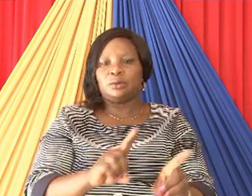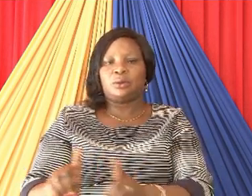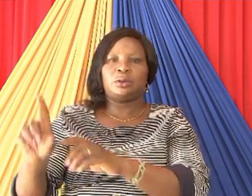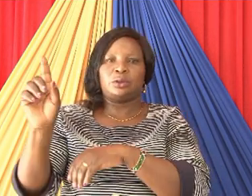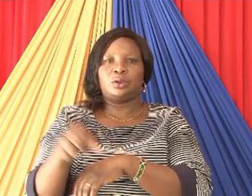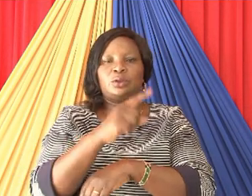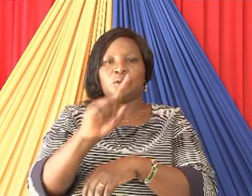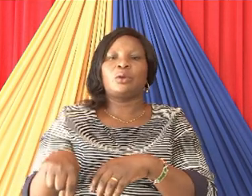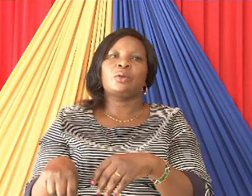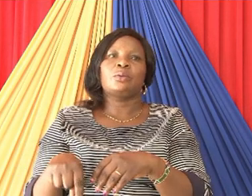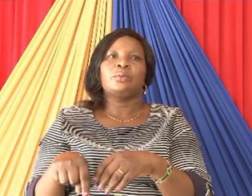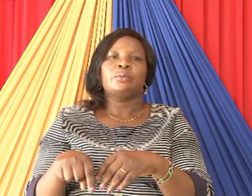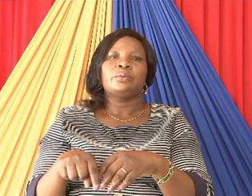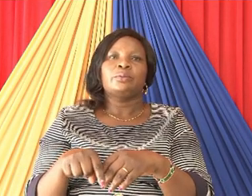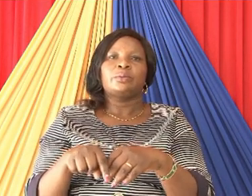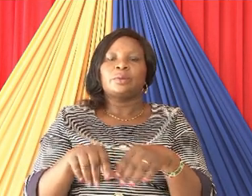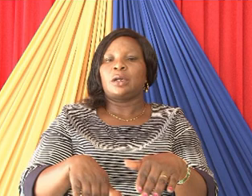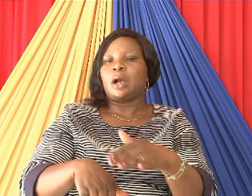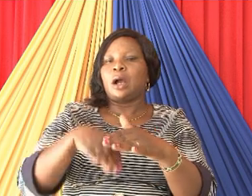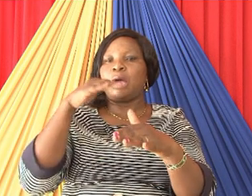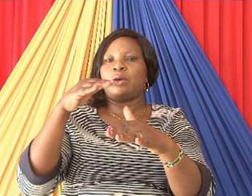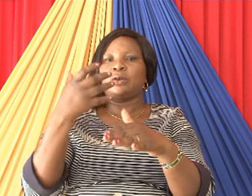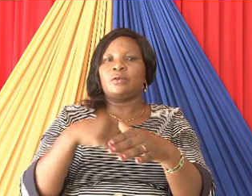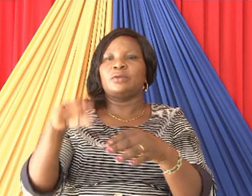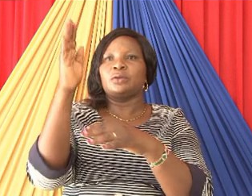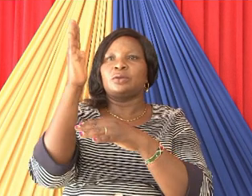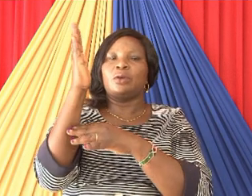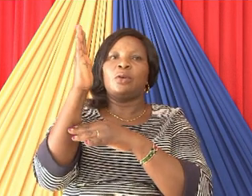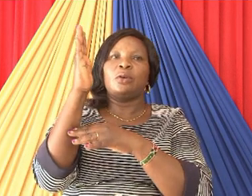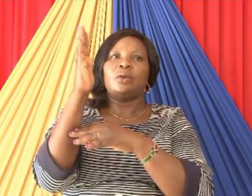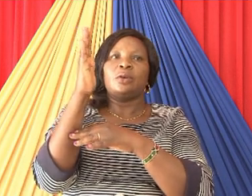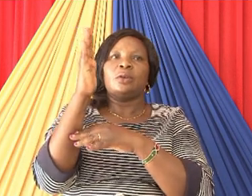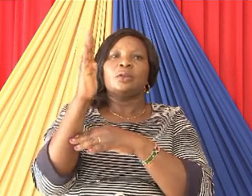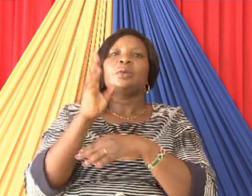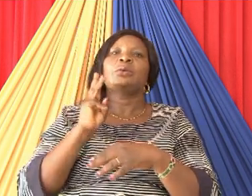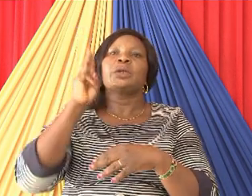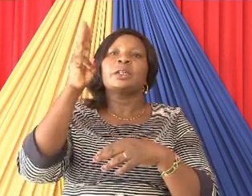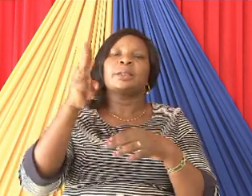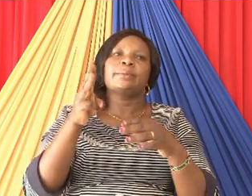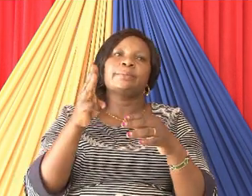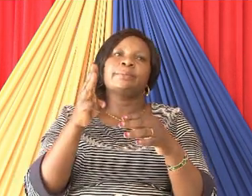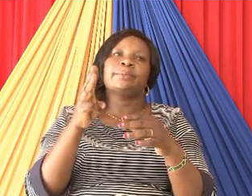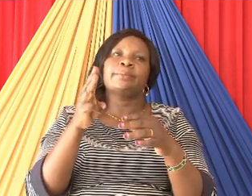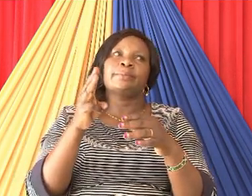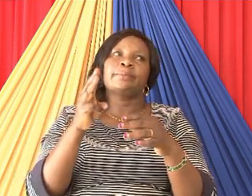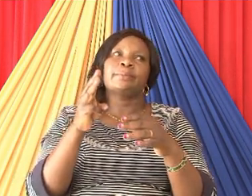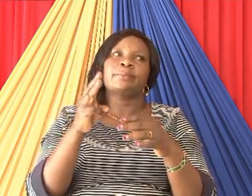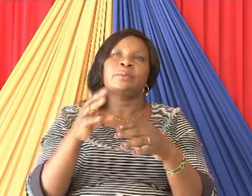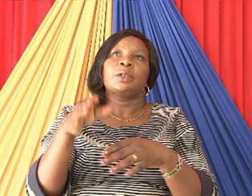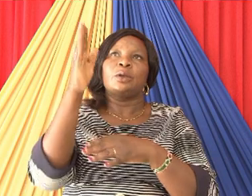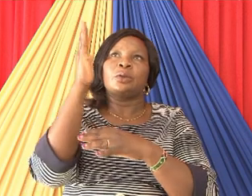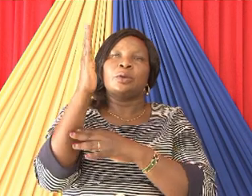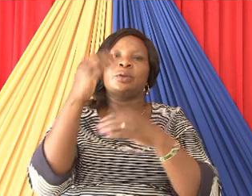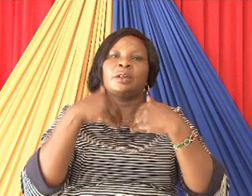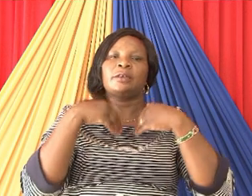not productive, kama vile ambavyo Isaia anasema kwamba Mungu amefanya